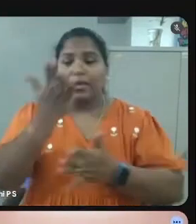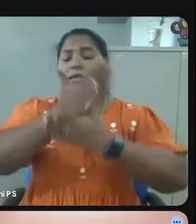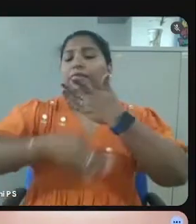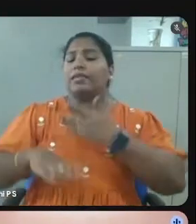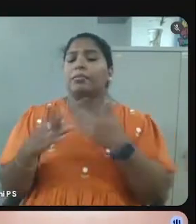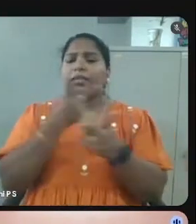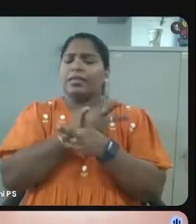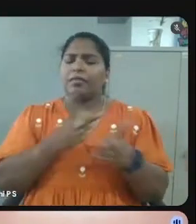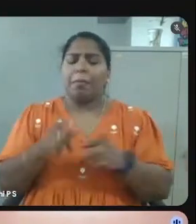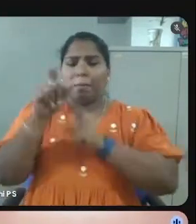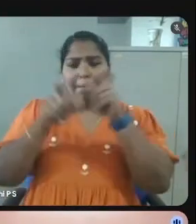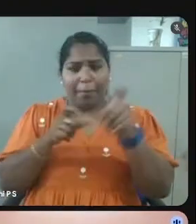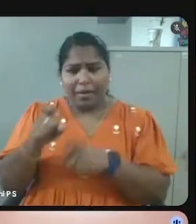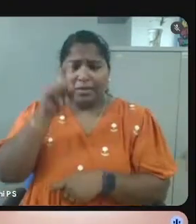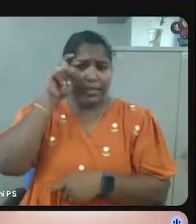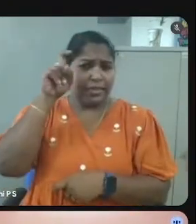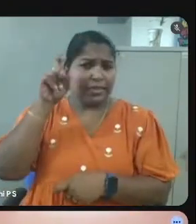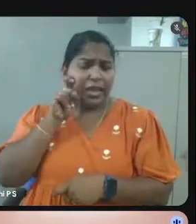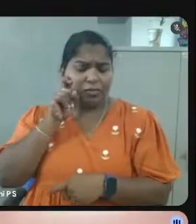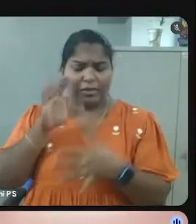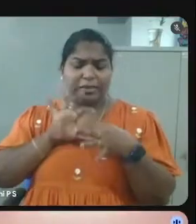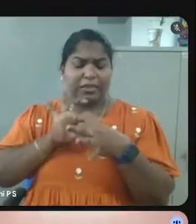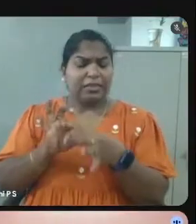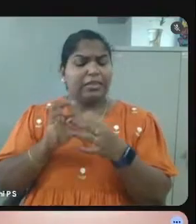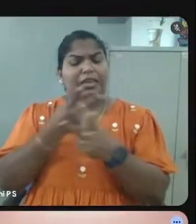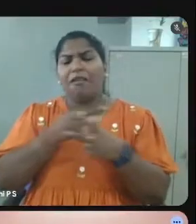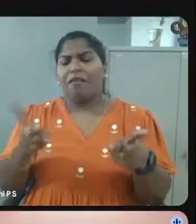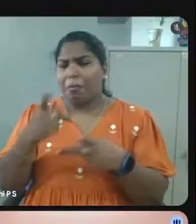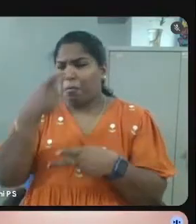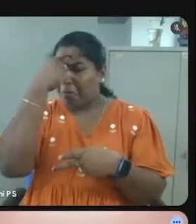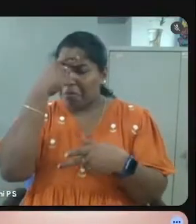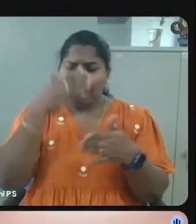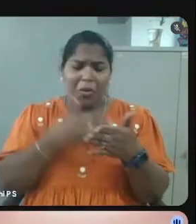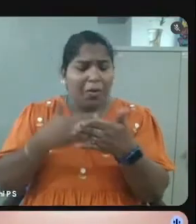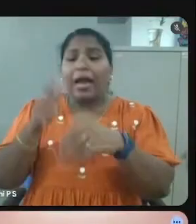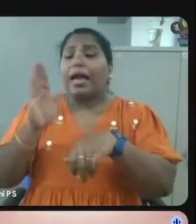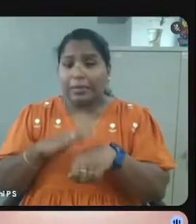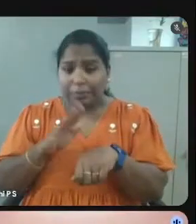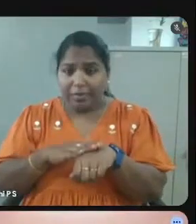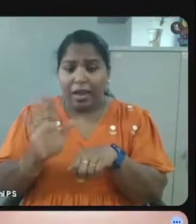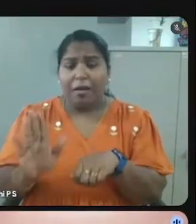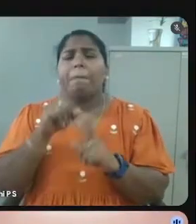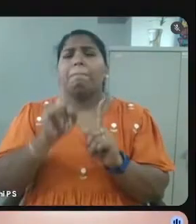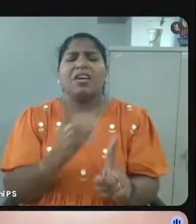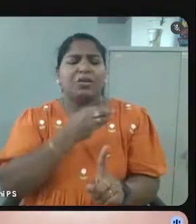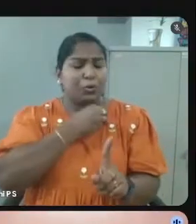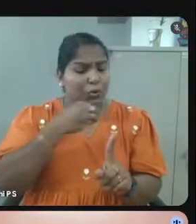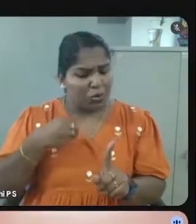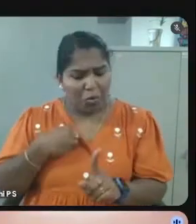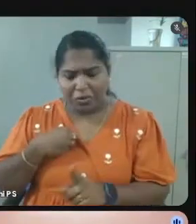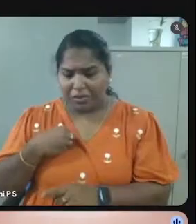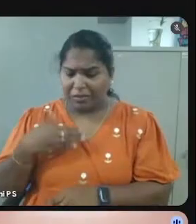ഒരുപാട് ലൈംഗികതയുമായി ബന്ധപ്പെട്ട പ്രശ്നങ്ങൾ അഭിമുഖീകരിക്കുന്നുണ്ട്. എന്നാൽ ഇതൊരു ഡോക്ടറോടോ